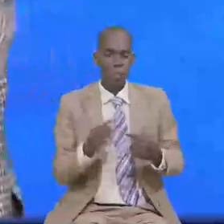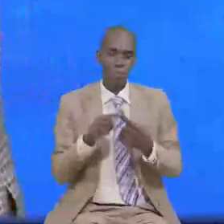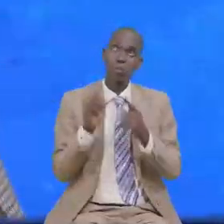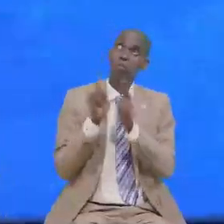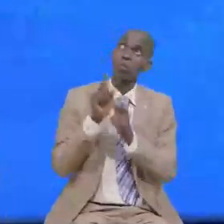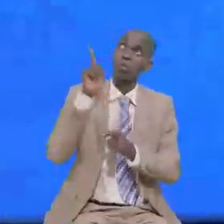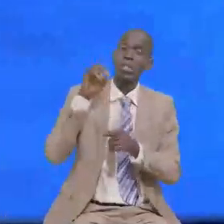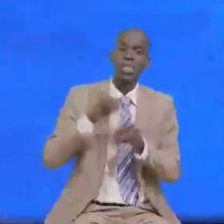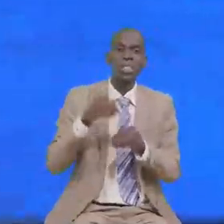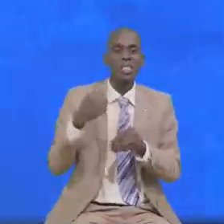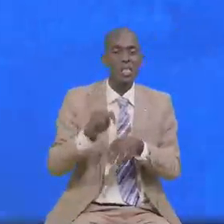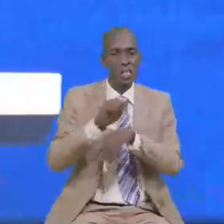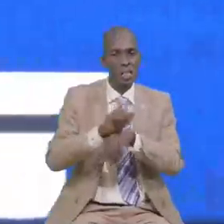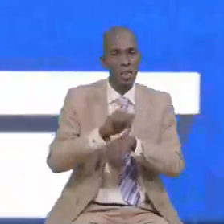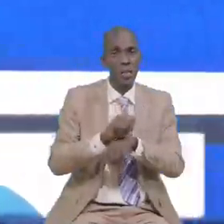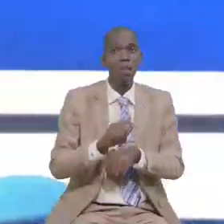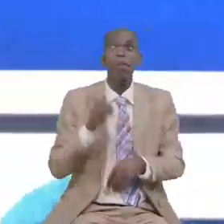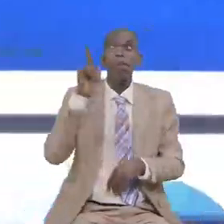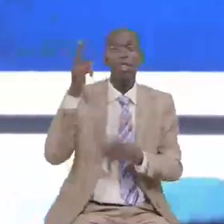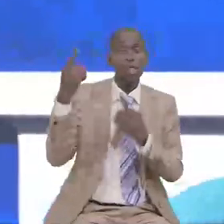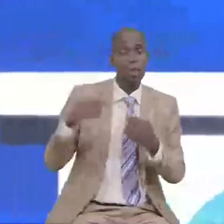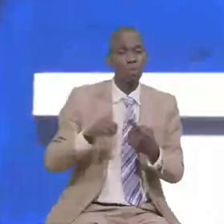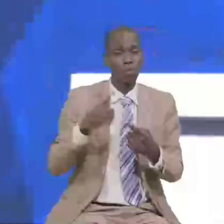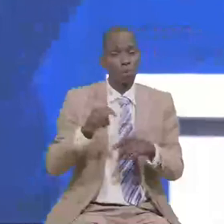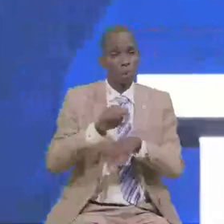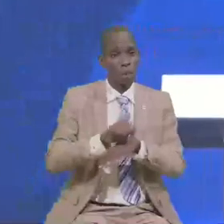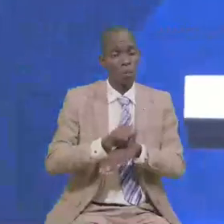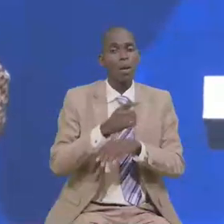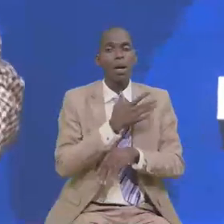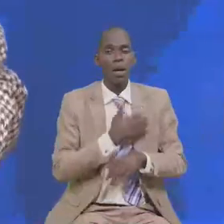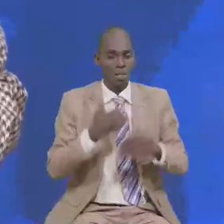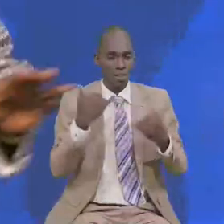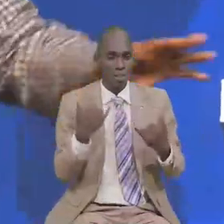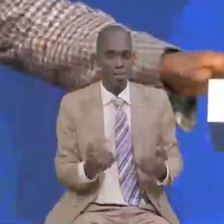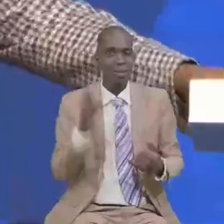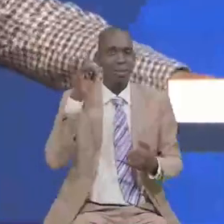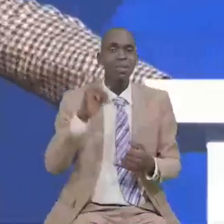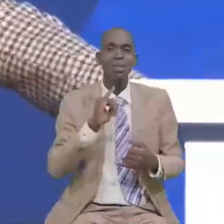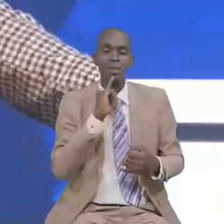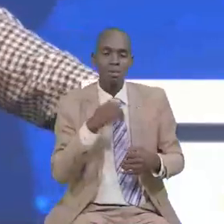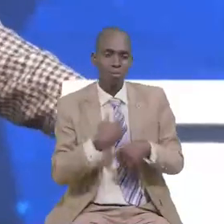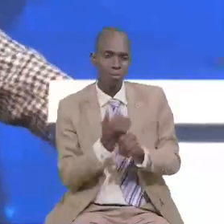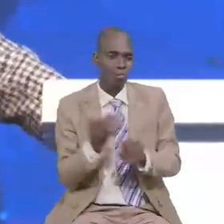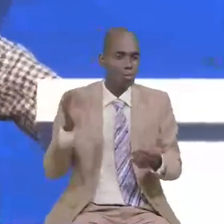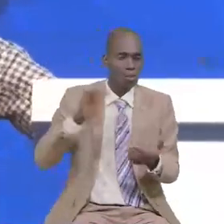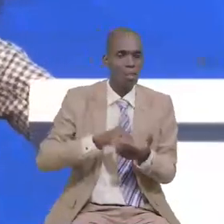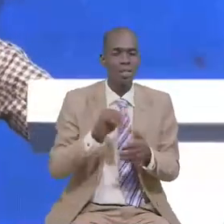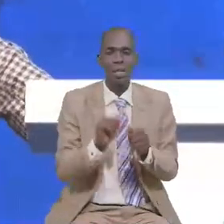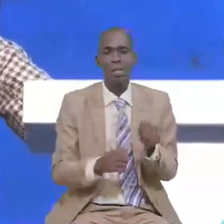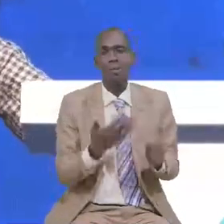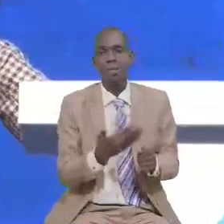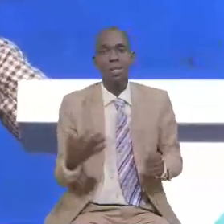L'aveugle et les paralytiques venaient à lui dans le temple et maintenant